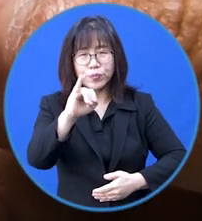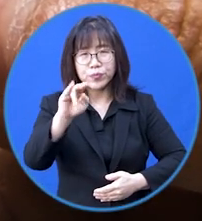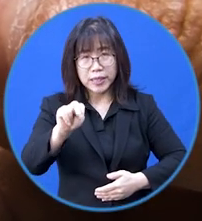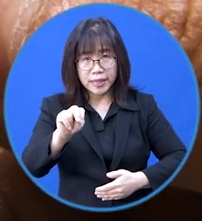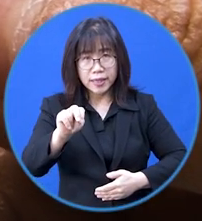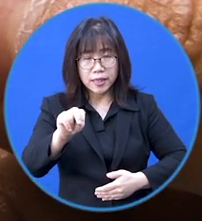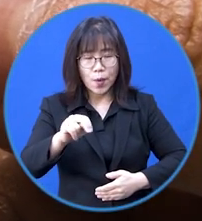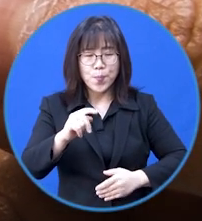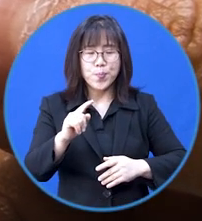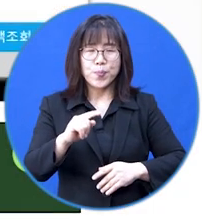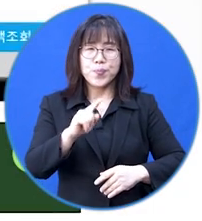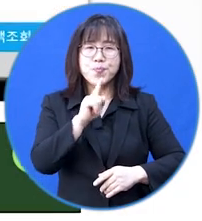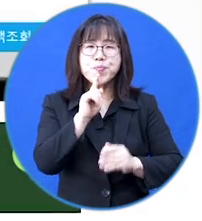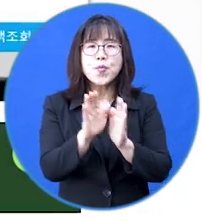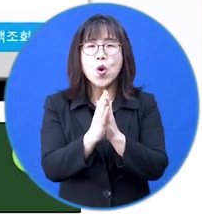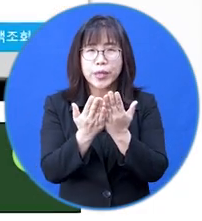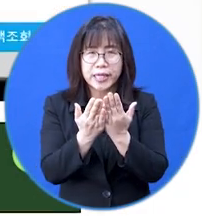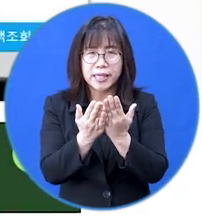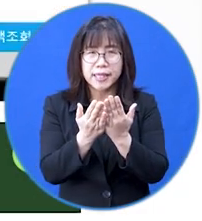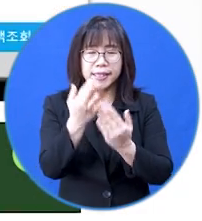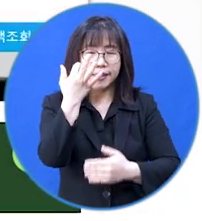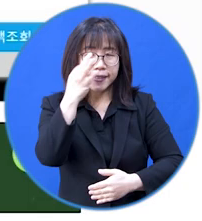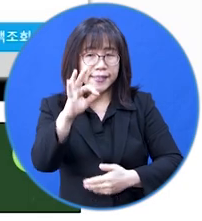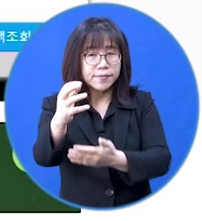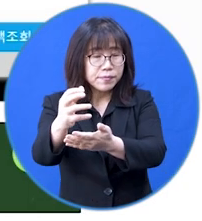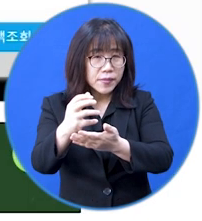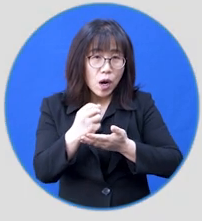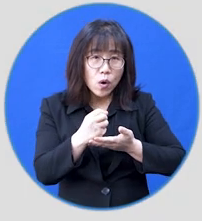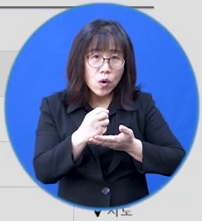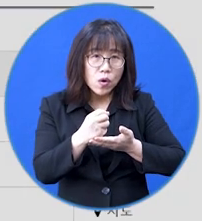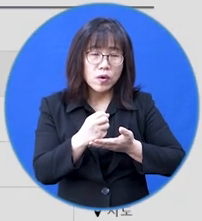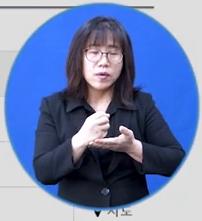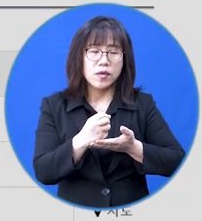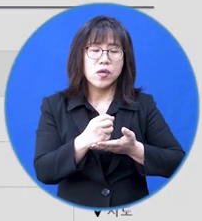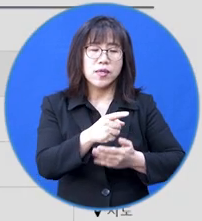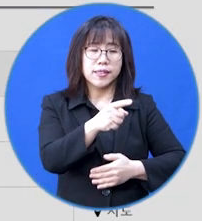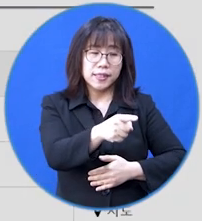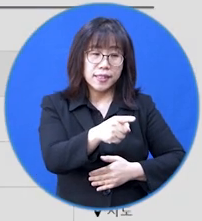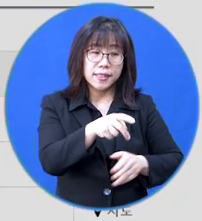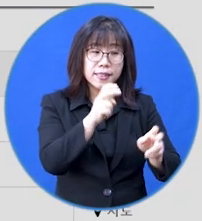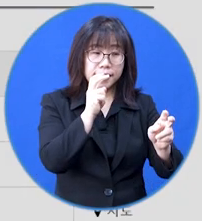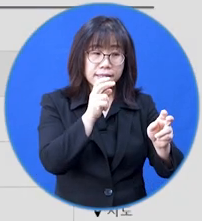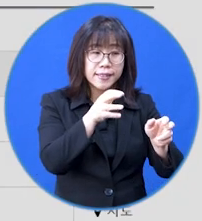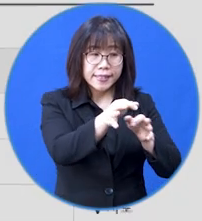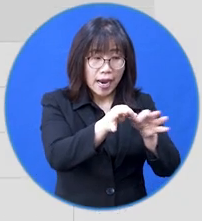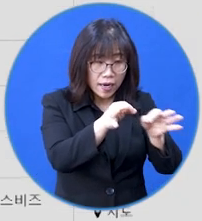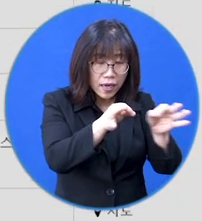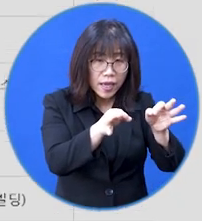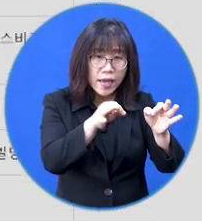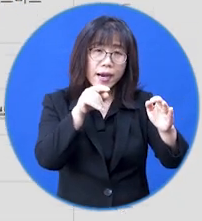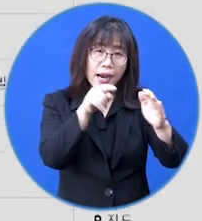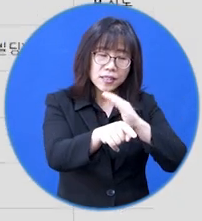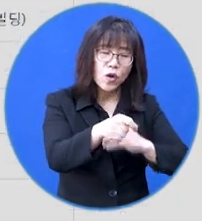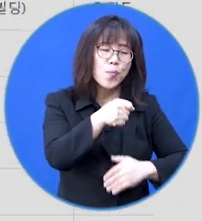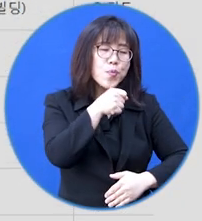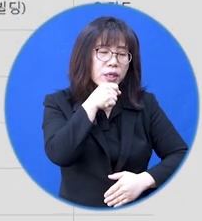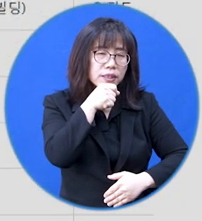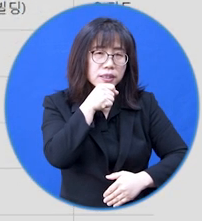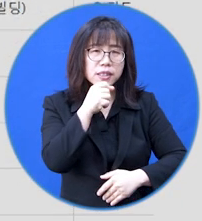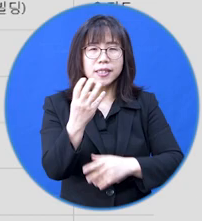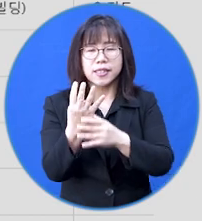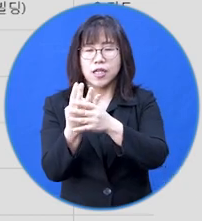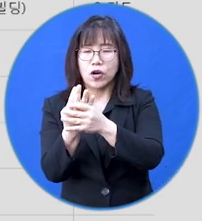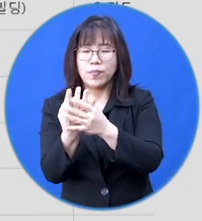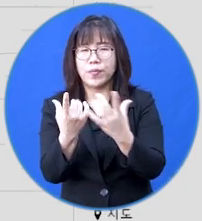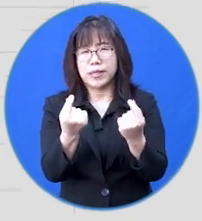카드에서 본인인증을 통해 카드 사용을 등록한 후 온 오프라인 가맹점 정보를 보고 원하는 곳에서